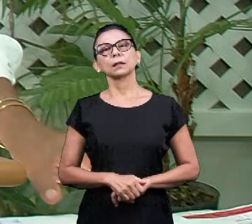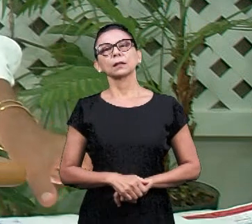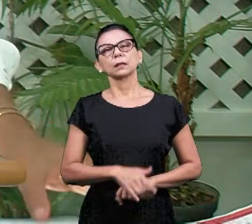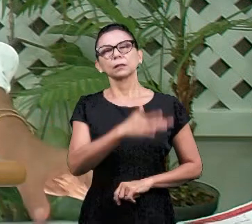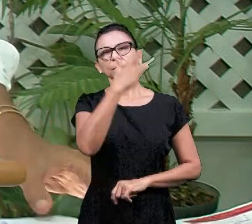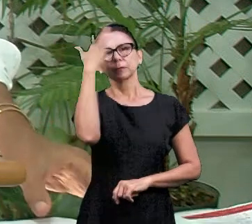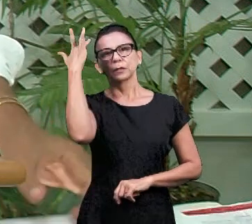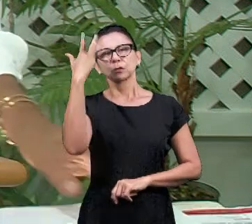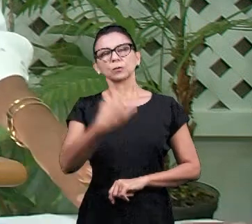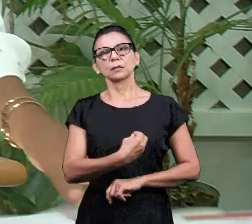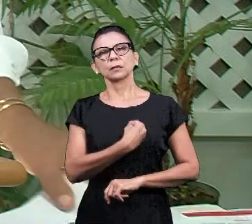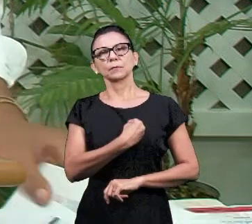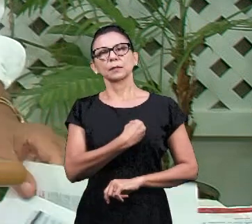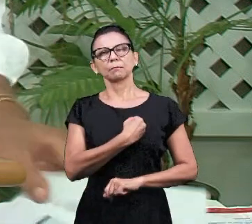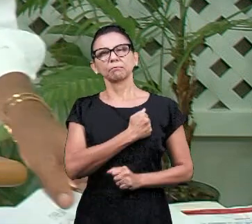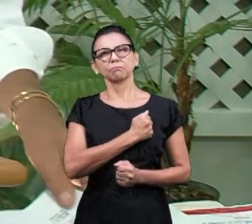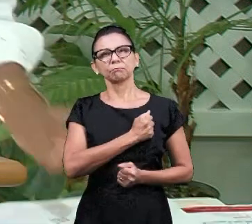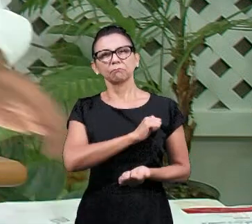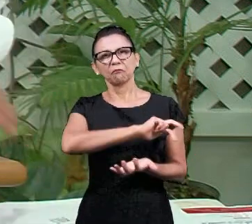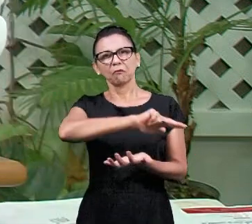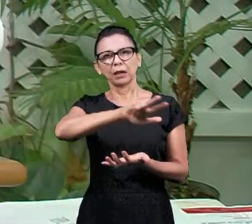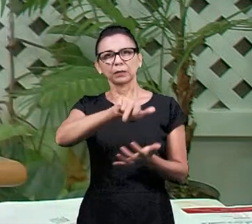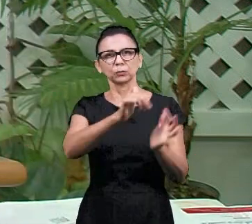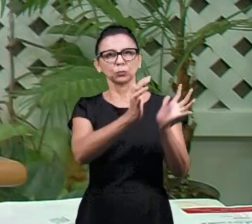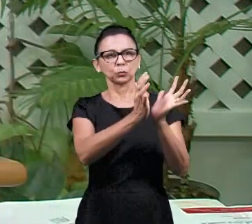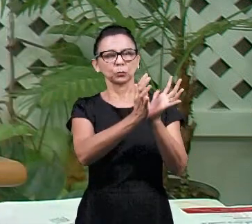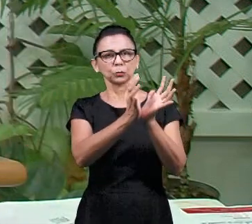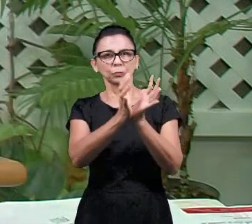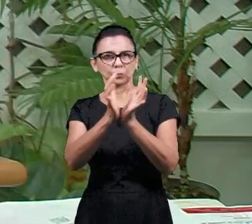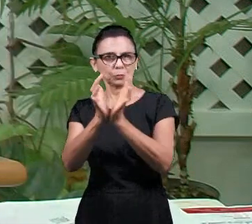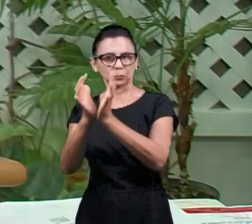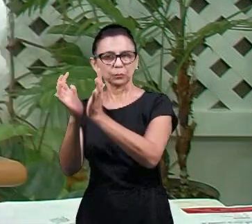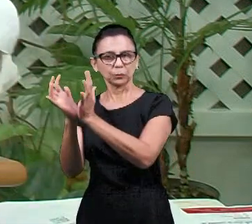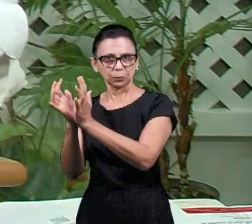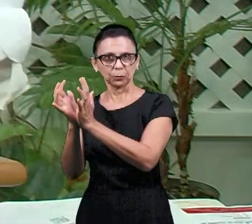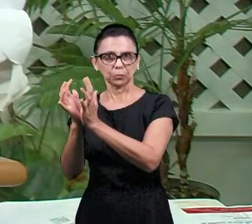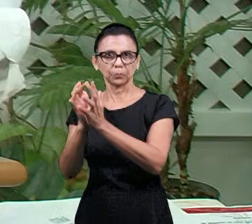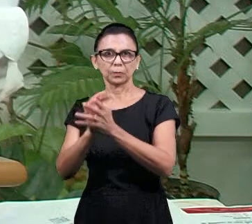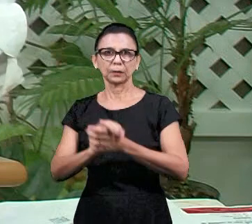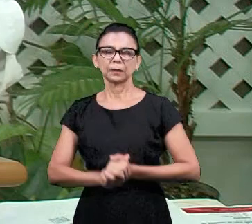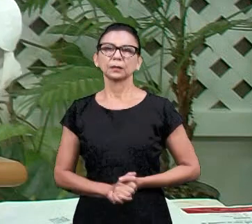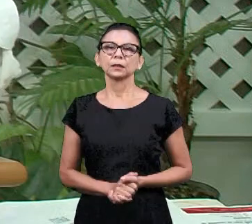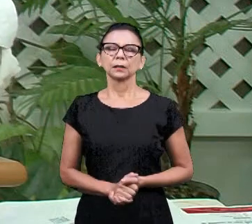frères dans divers groupes, spécialement ici.